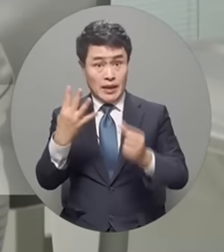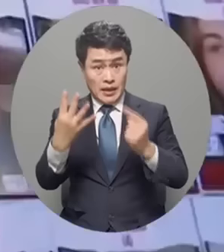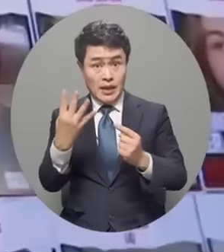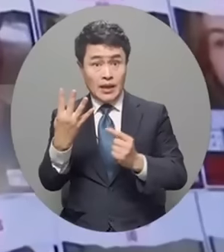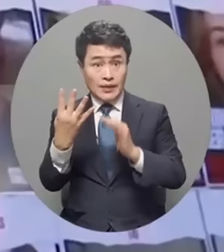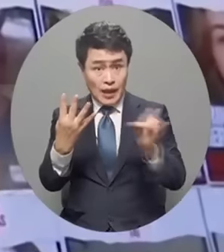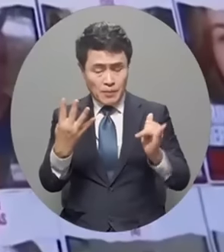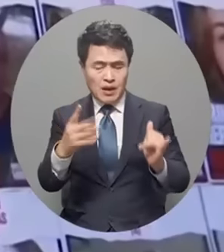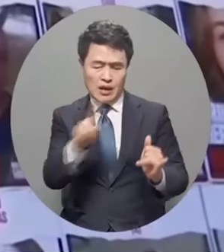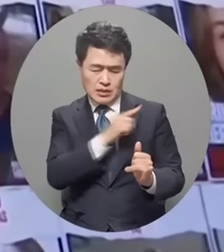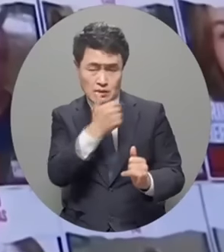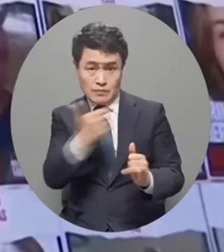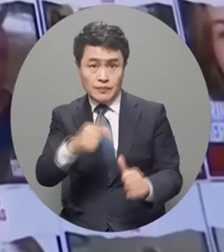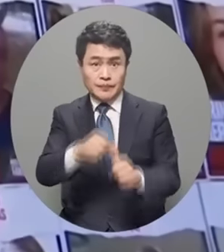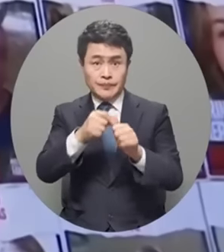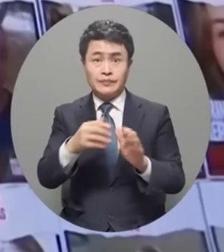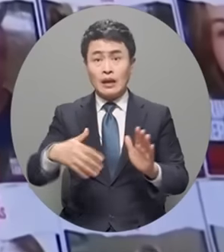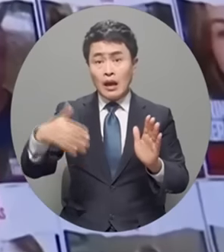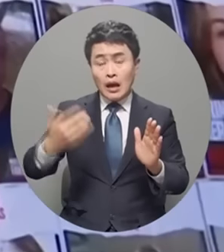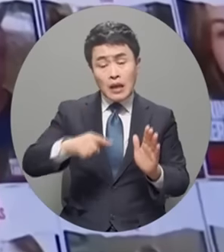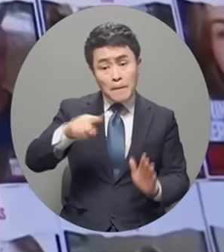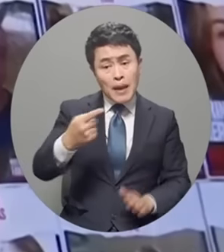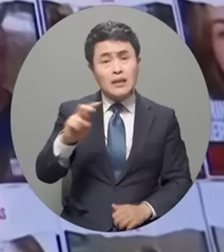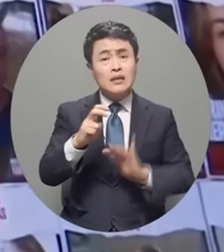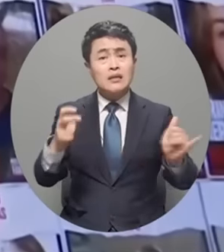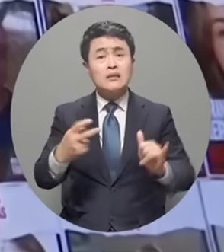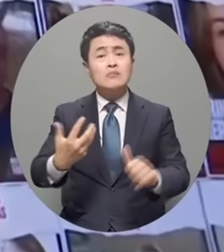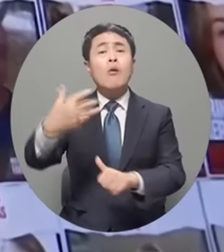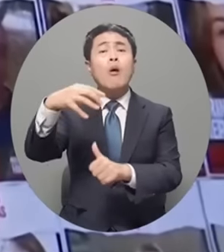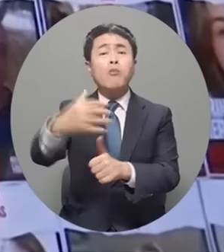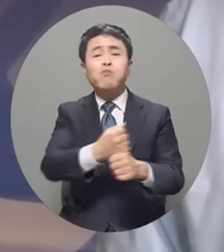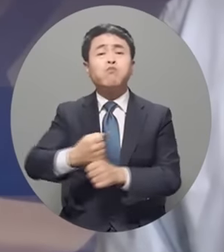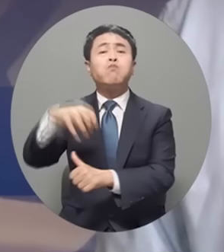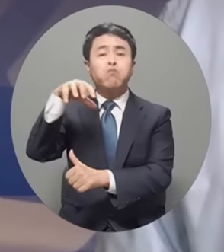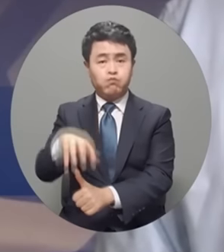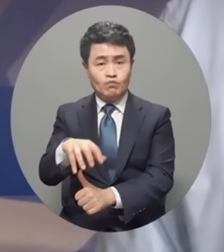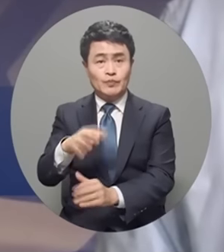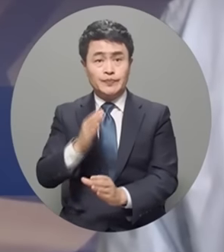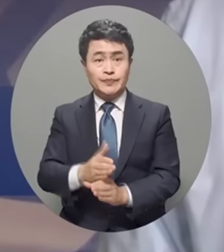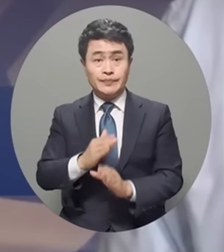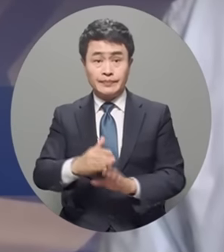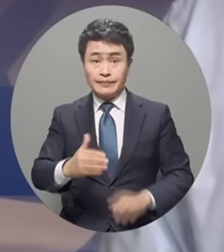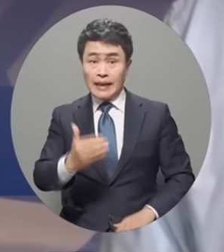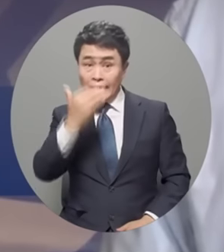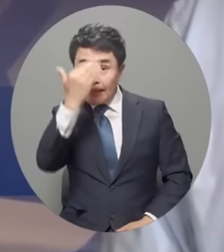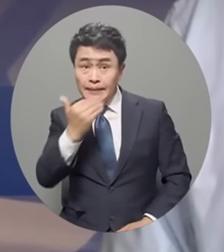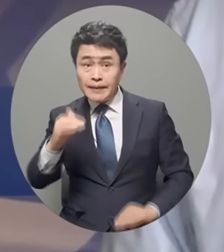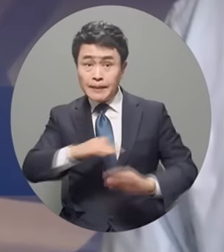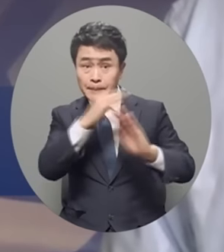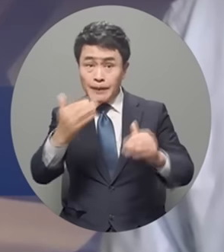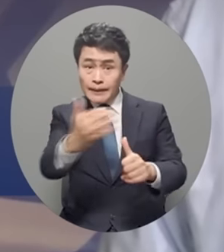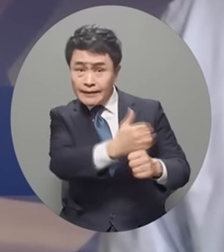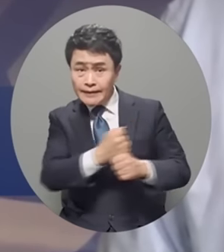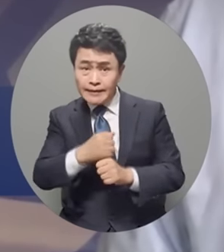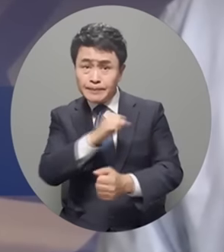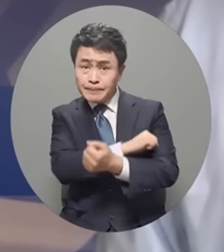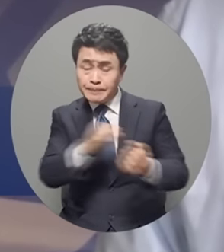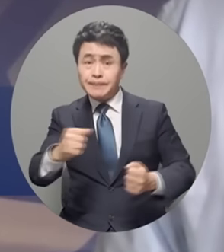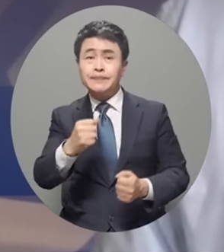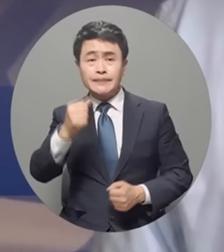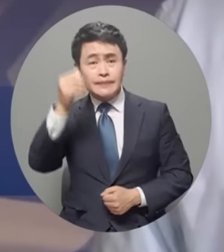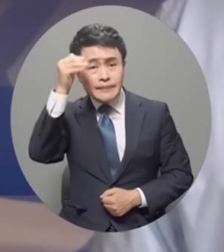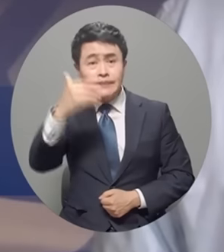큰 성과입니다. 아직 120여 명은 풀려나지 못했습니다. And expect Hamas to release them all. But if they don't,